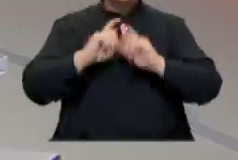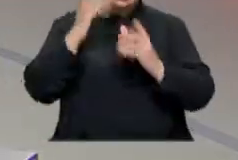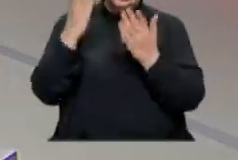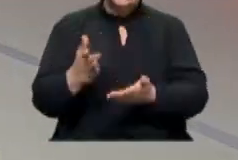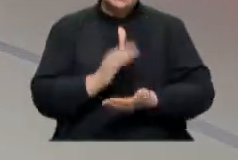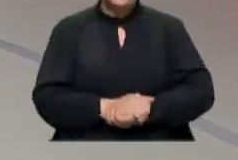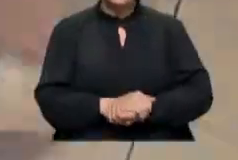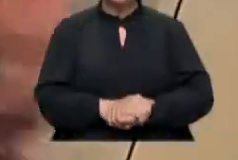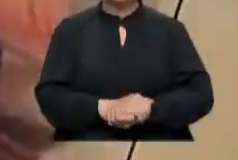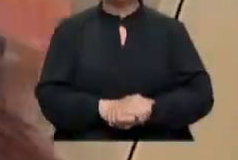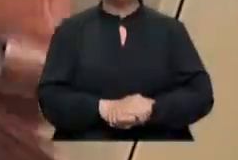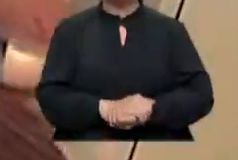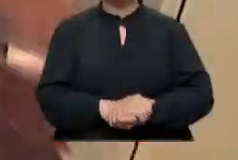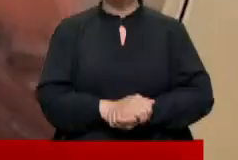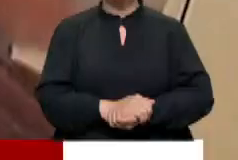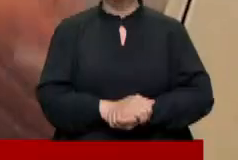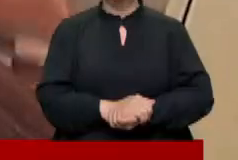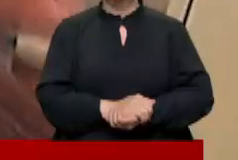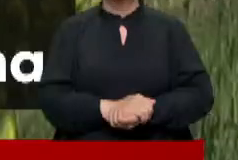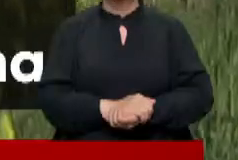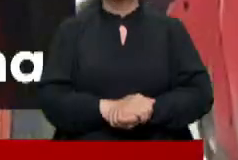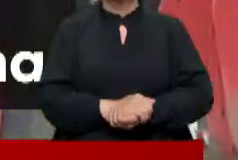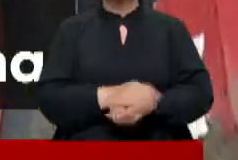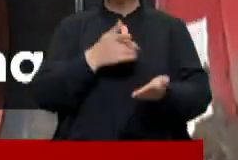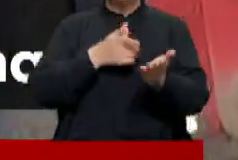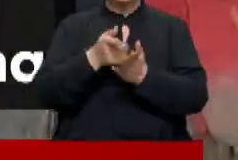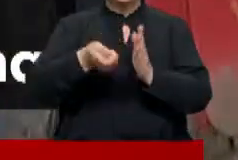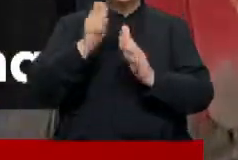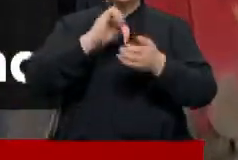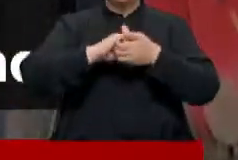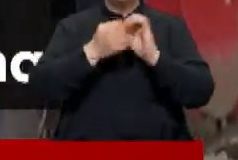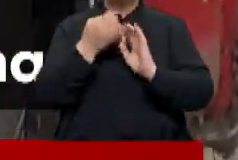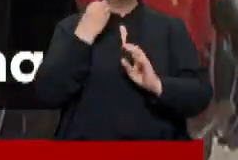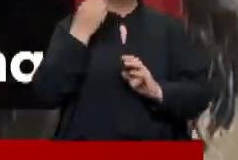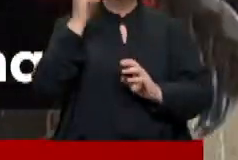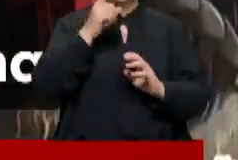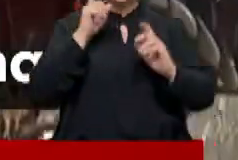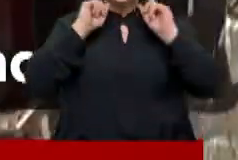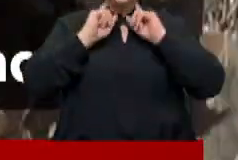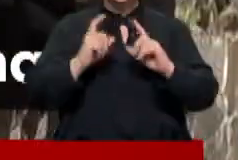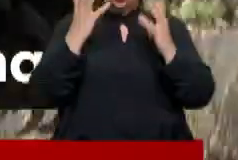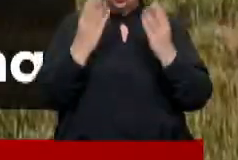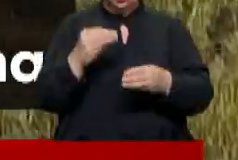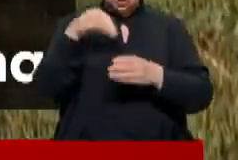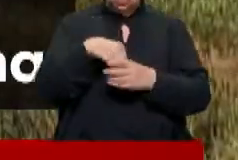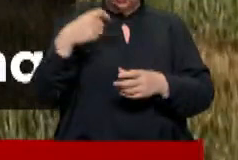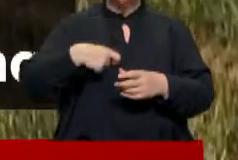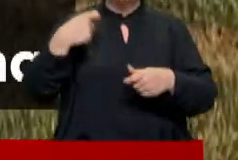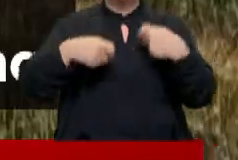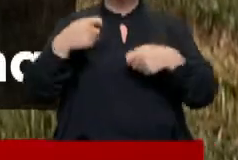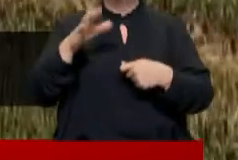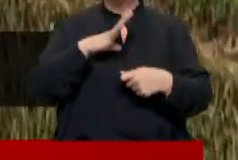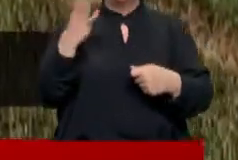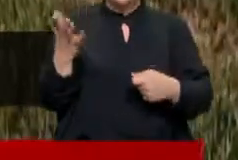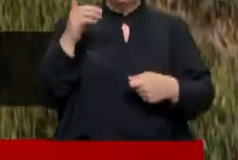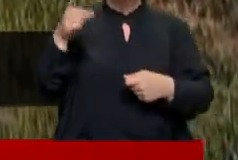icralık. Tarım Kredi Kooperatifi borcundan dolayı hacizlik olduğumuz için özel bankalar